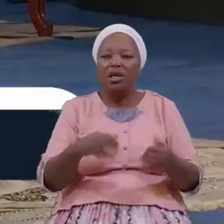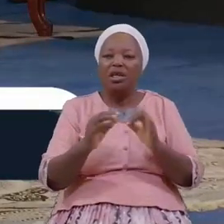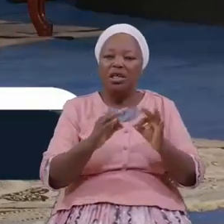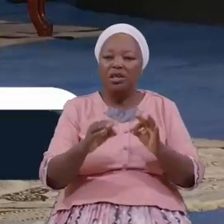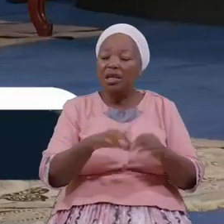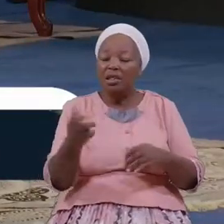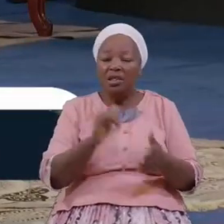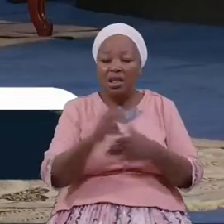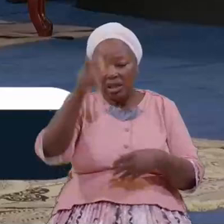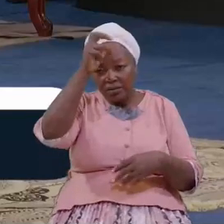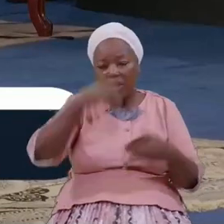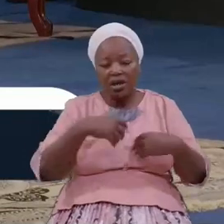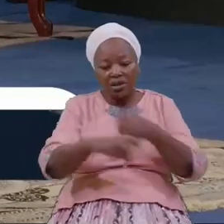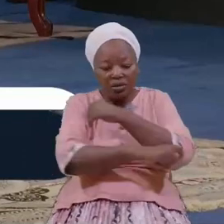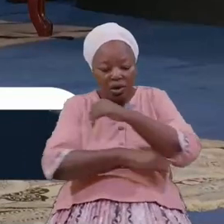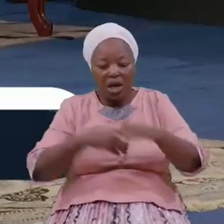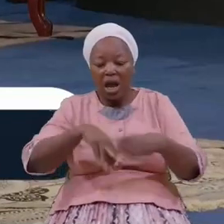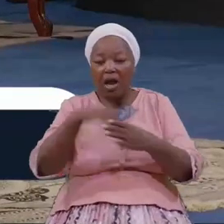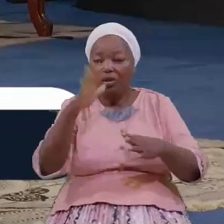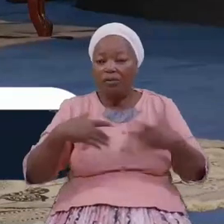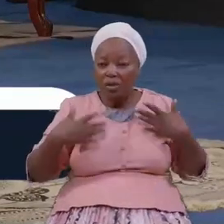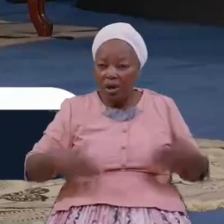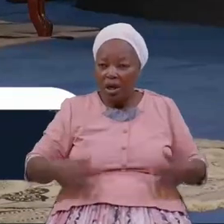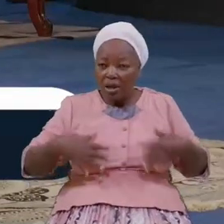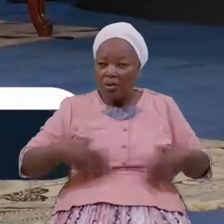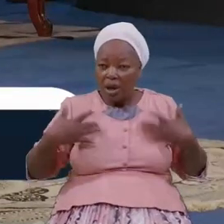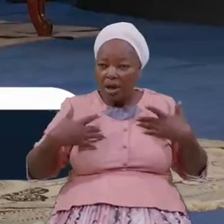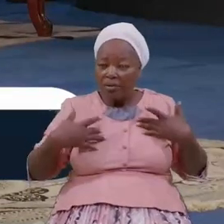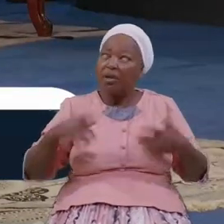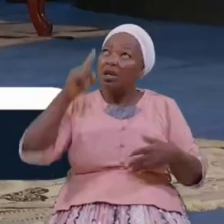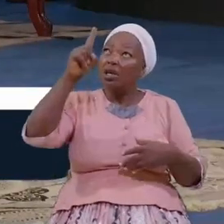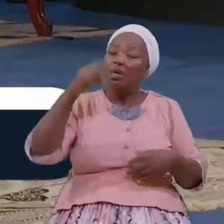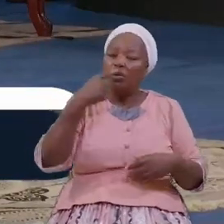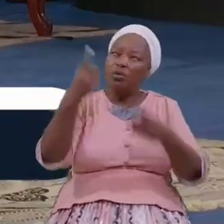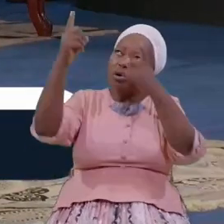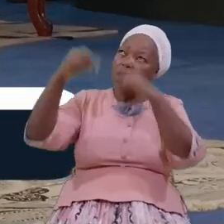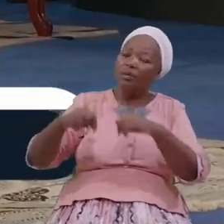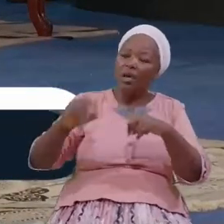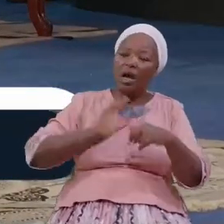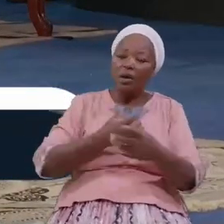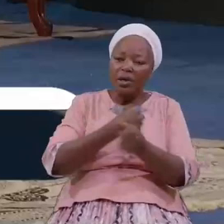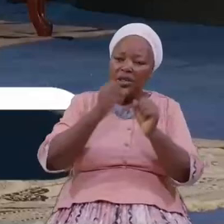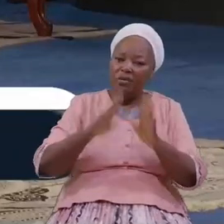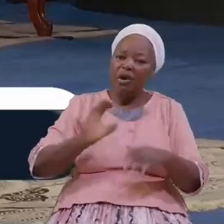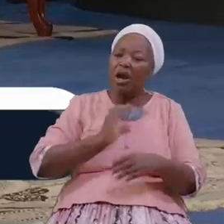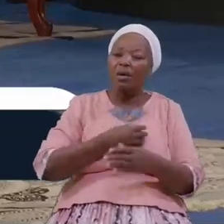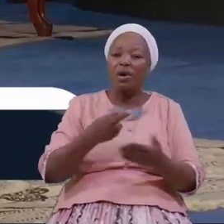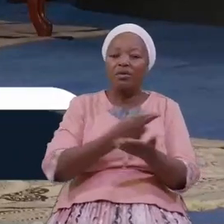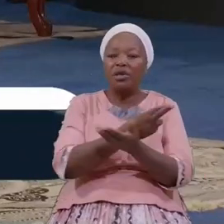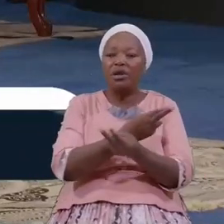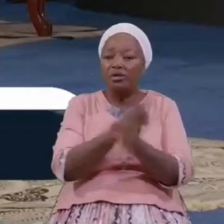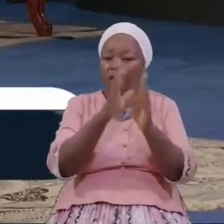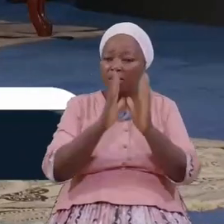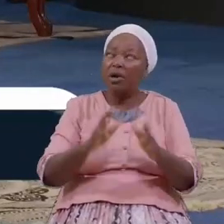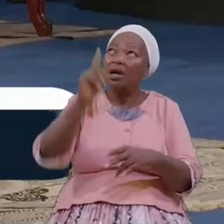a dérobé de votre vie, lui, celui qui viendra, notre sauveur, notre rédempteur, il va vous